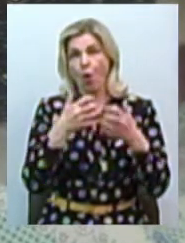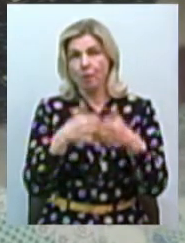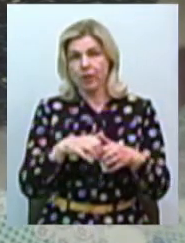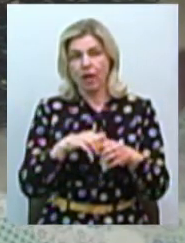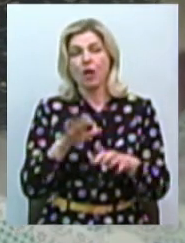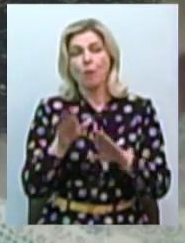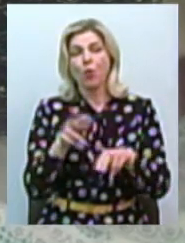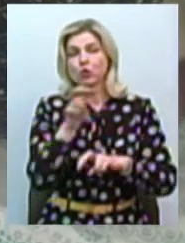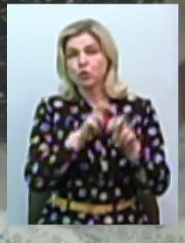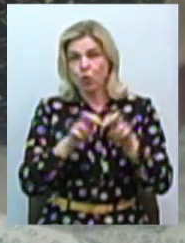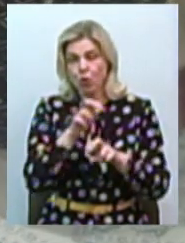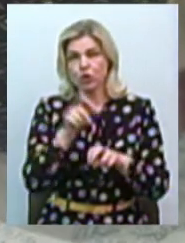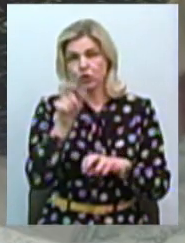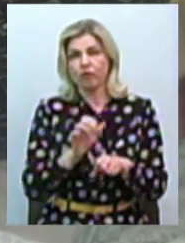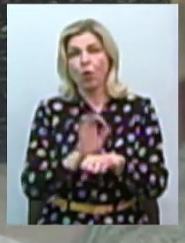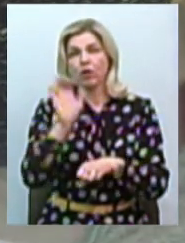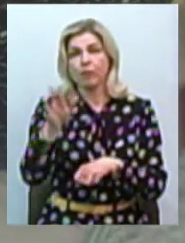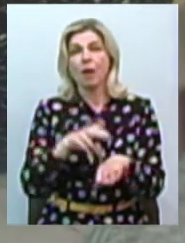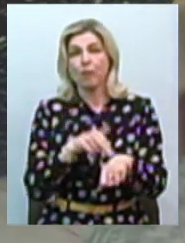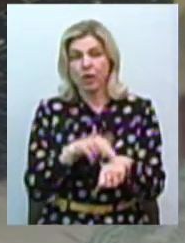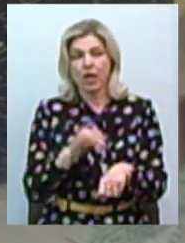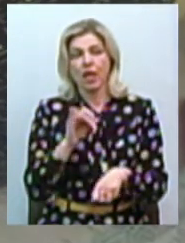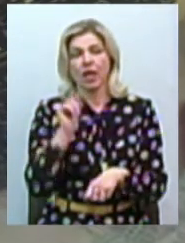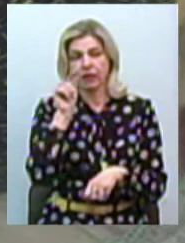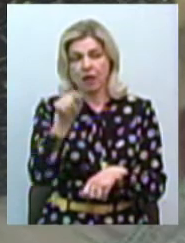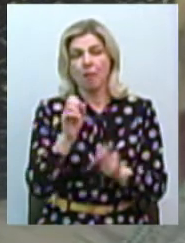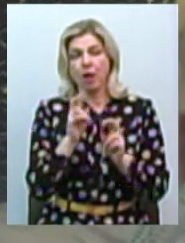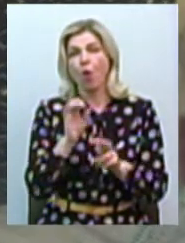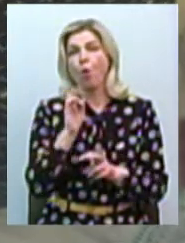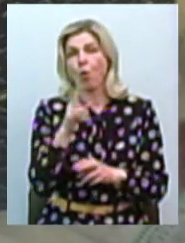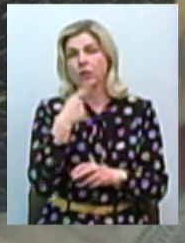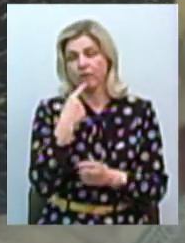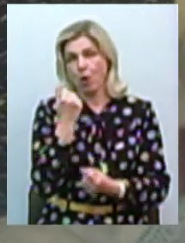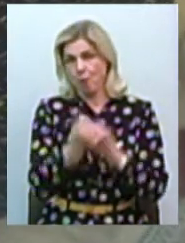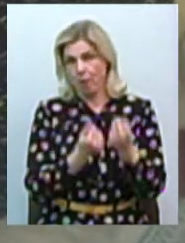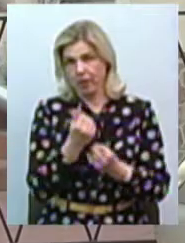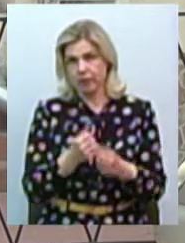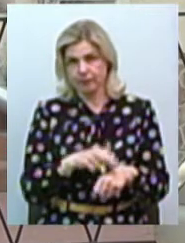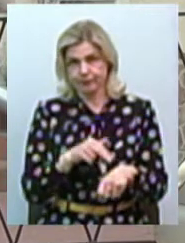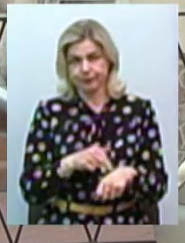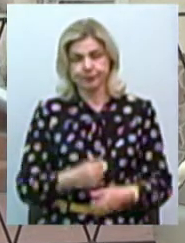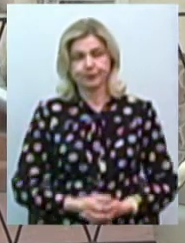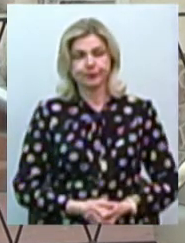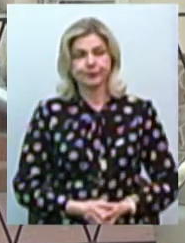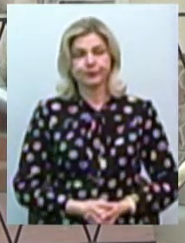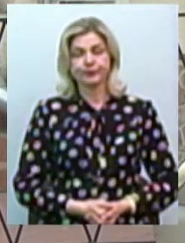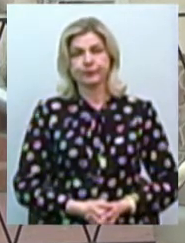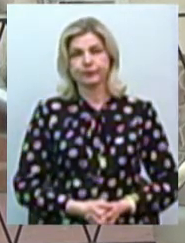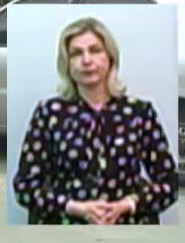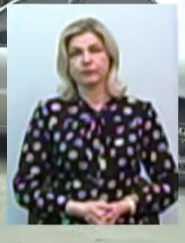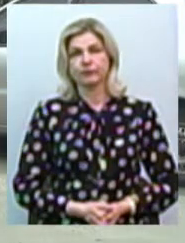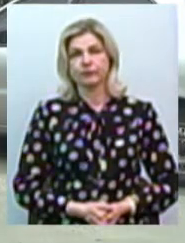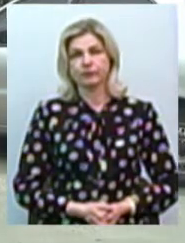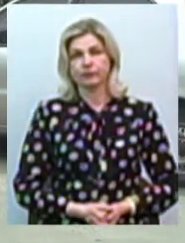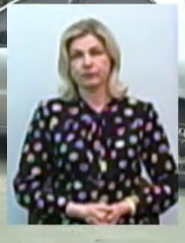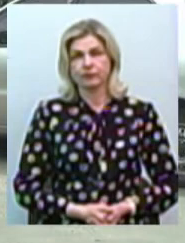обшуку чоловіка доставили до відділення поліції, де, як він стверджує, його побили. Олександр Гордієнко, Василь Філімон.